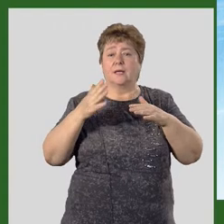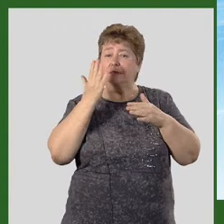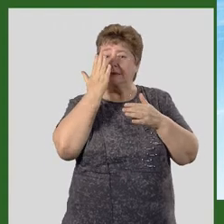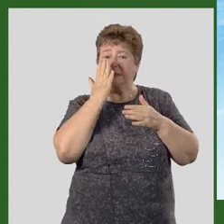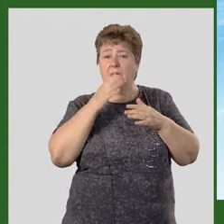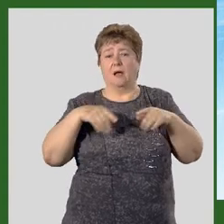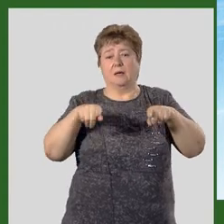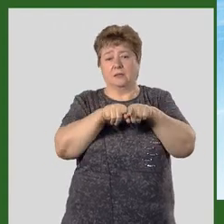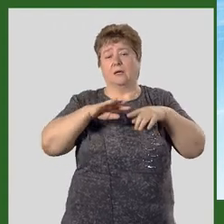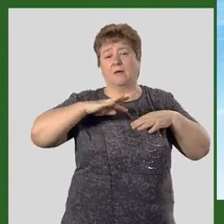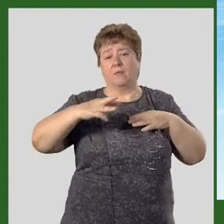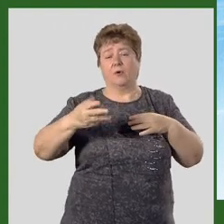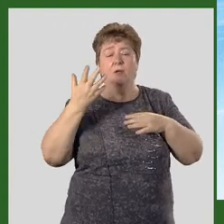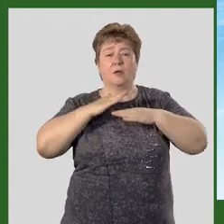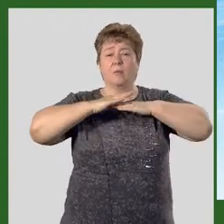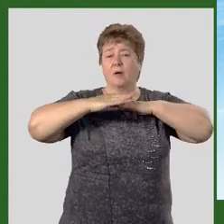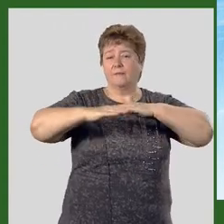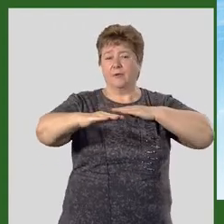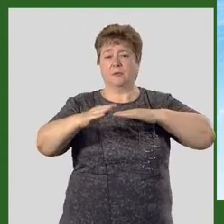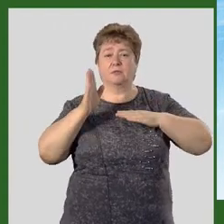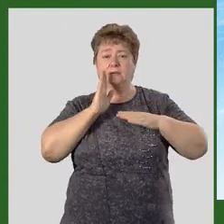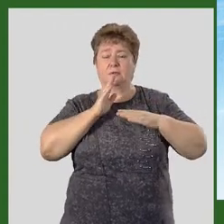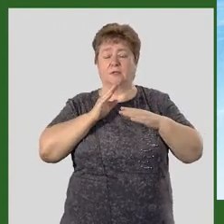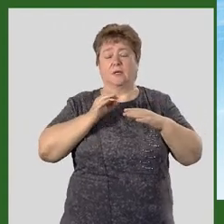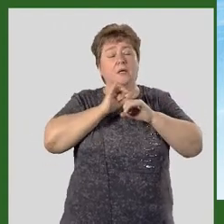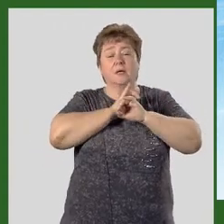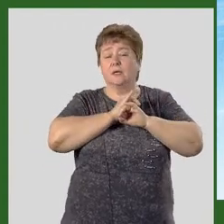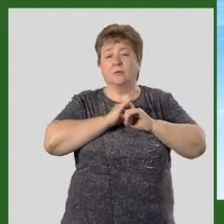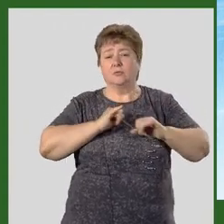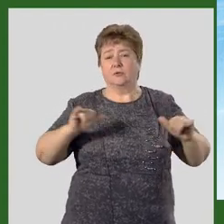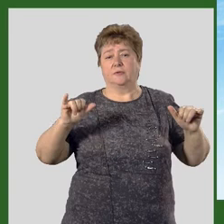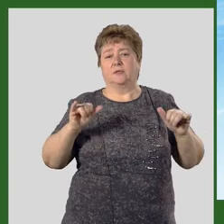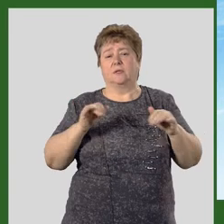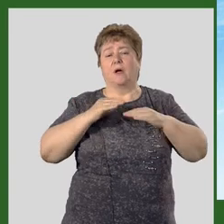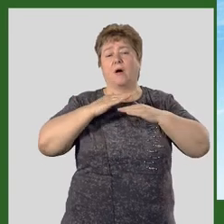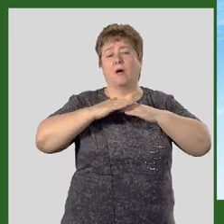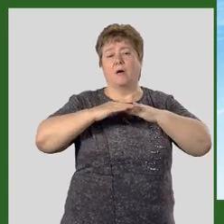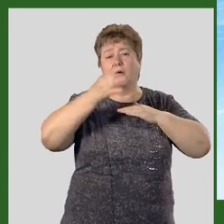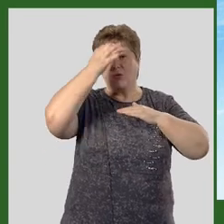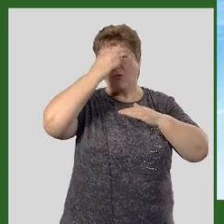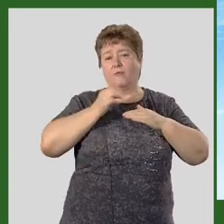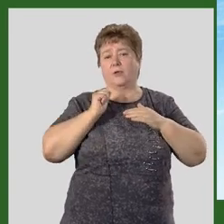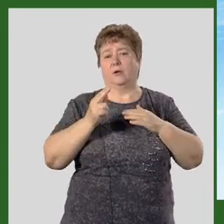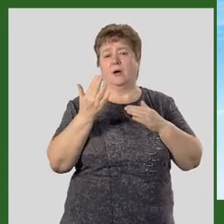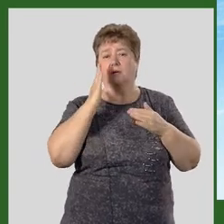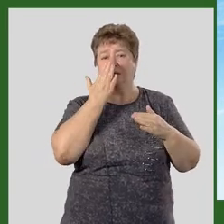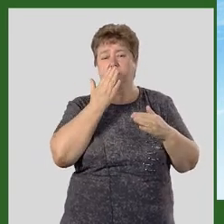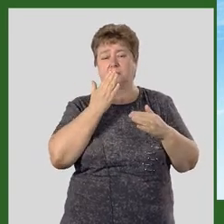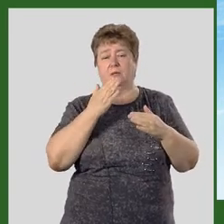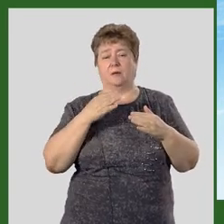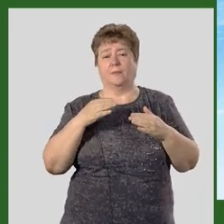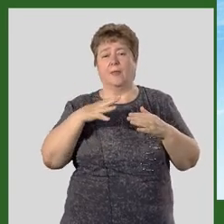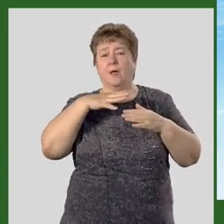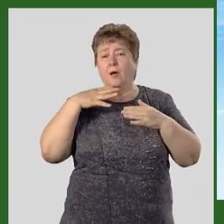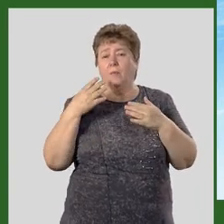моря, когда поверхность воды становится идеально ровной, как зеркало. Не так